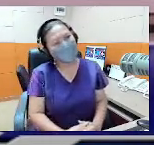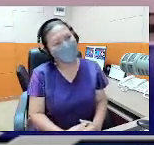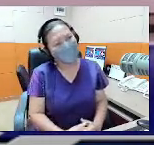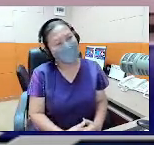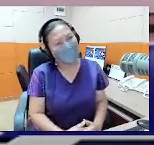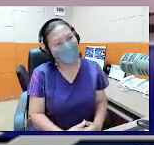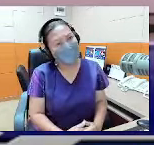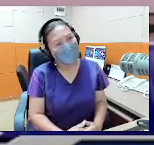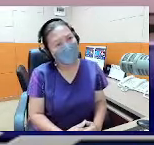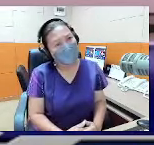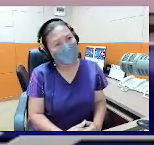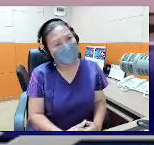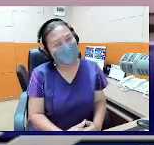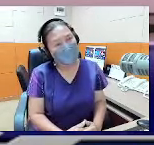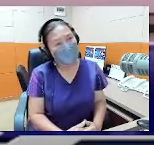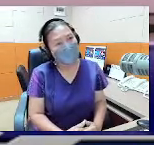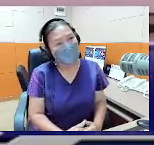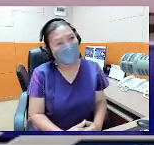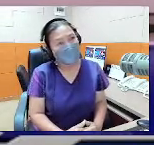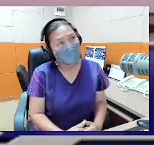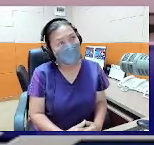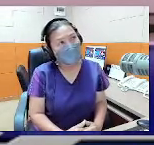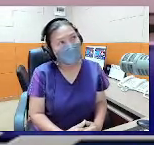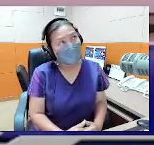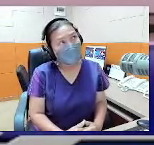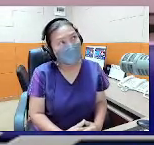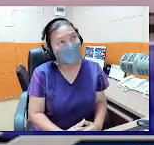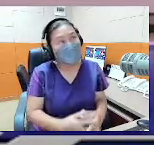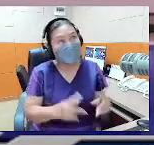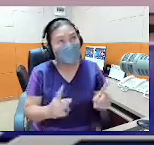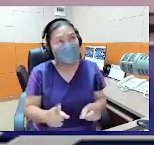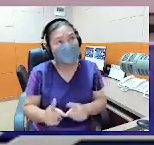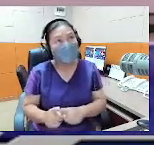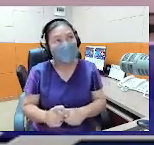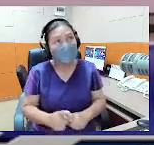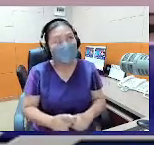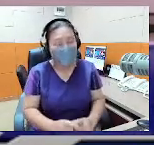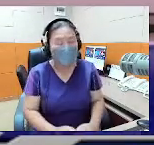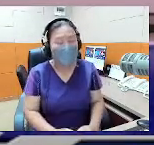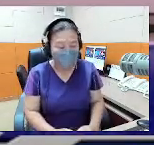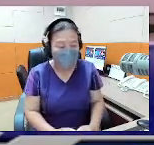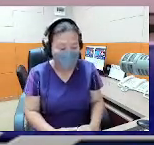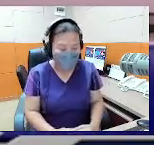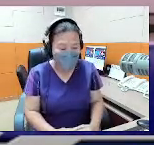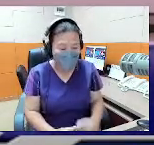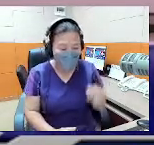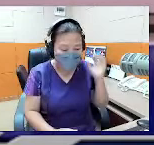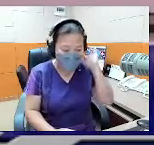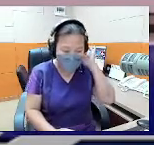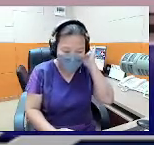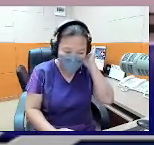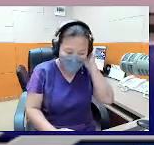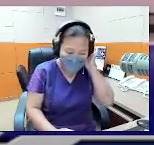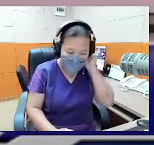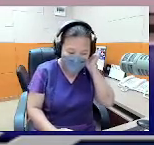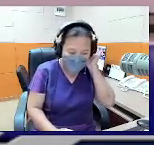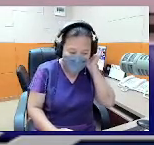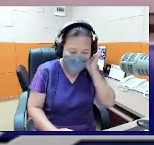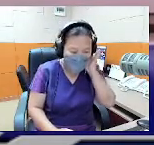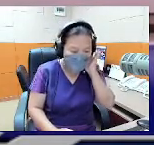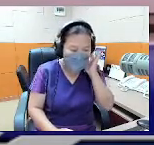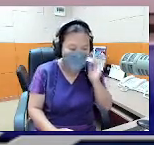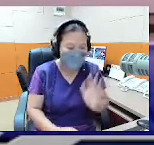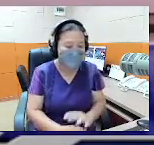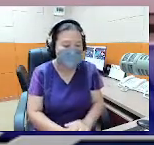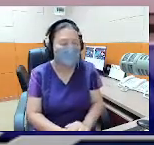ยกิจที่เราต้องเรียนทั้งหมดก็คือ129หน่วยกิจนะคะโดยจุดเด่นของหลักใช่ค่ะโดยจุดเด่นของหลักสูตรเราก็จะเน้นในเรื่องของการจัด